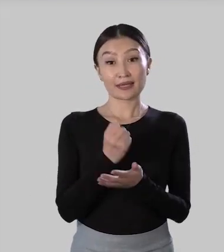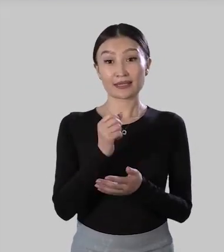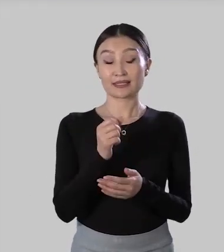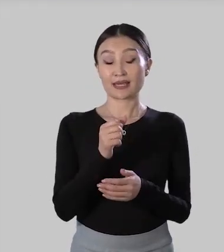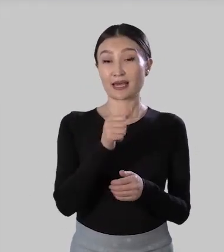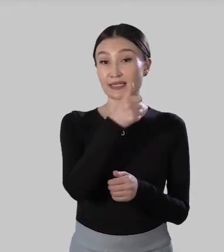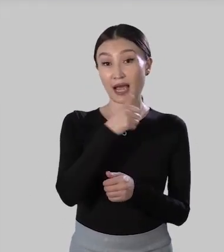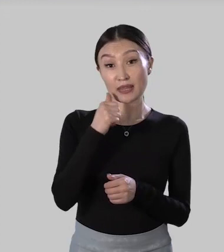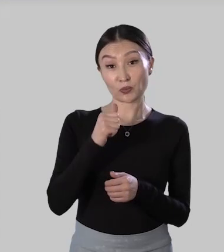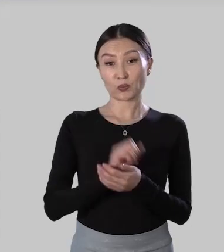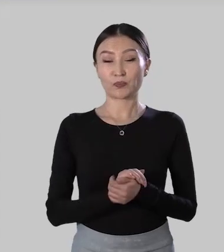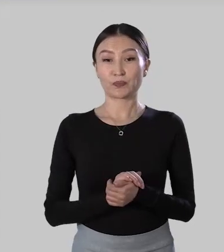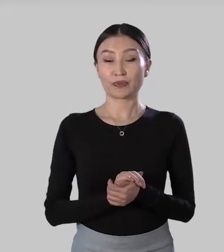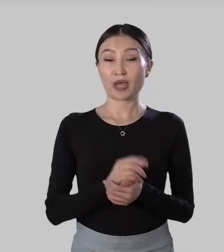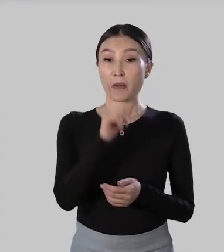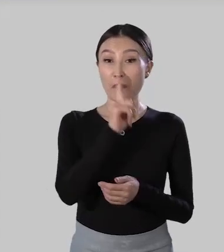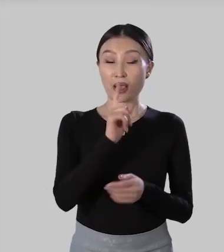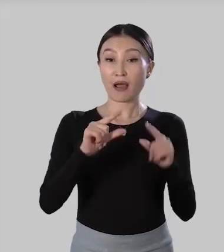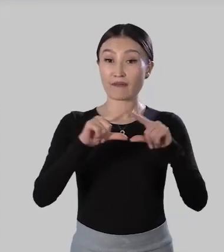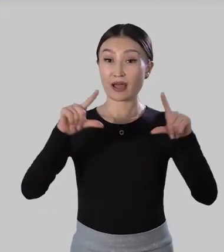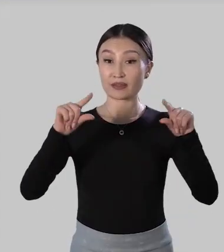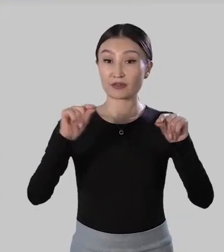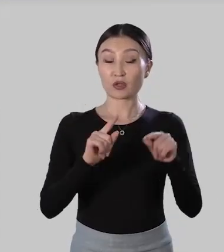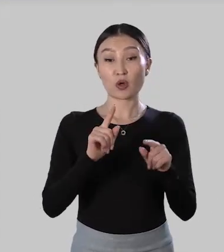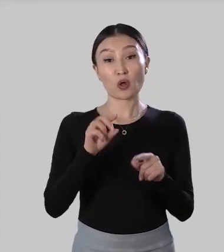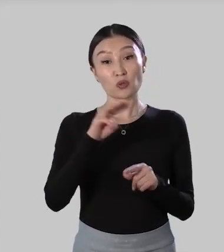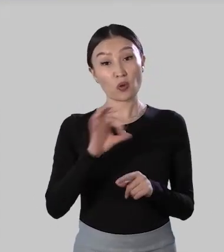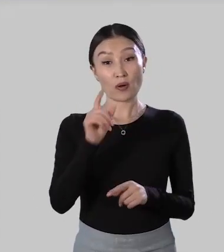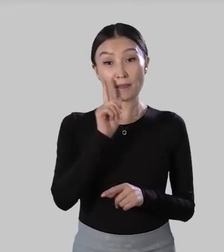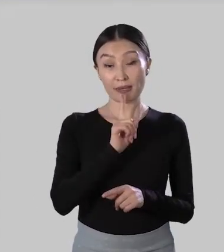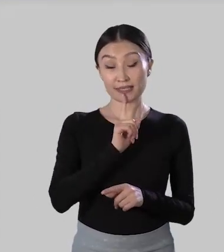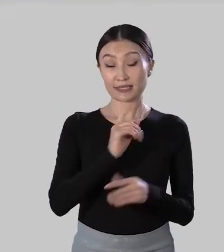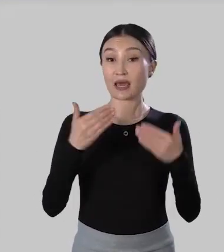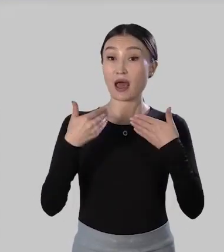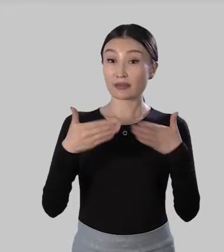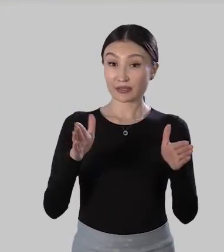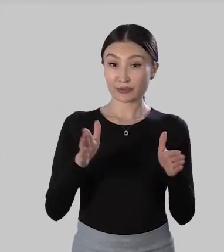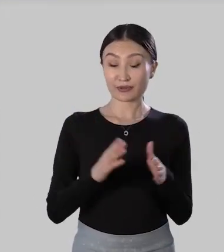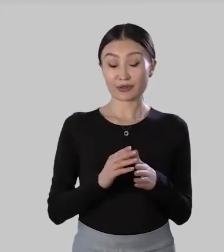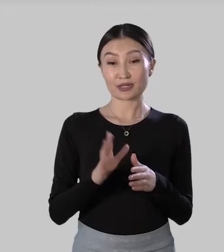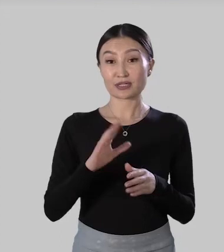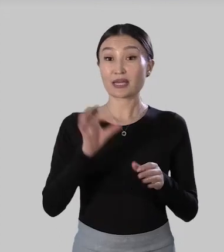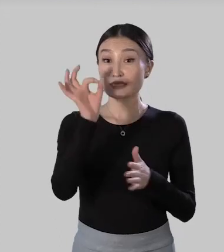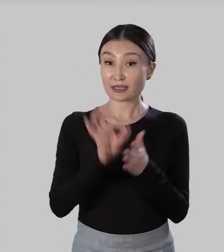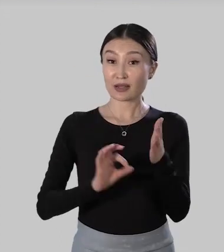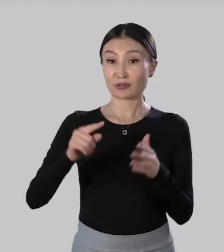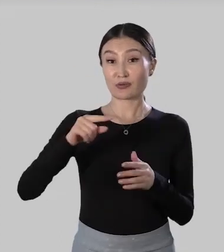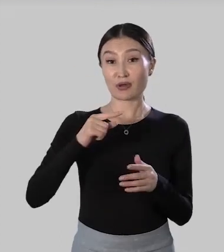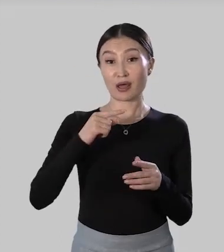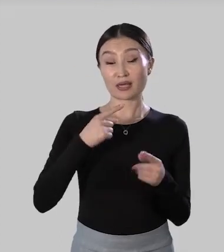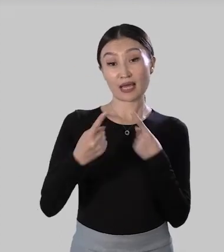загадку. Пока в конверте, то молчит. Откроешь, вмиг